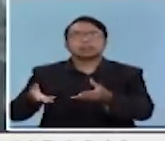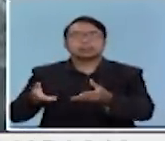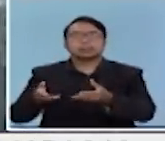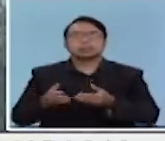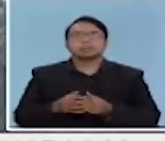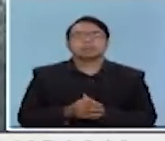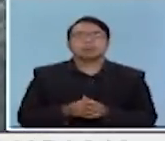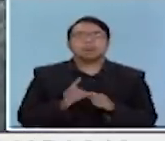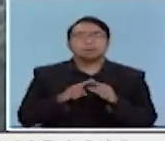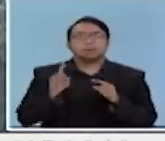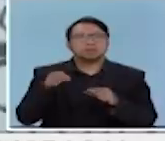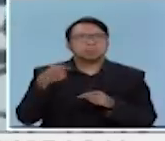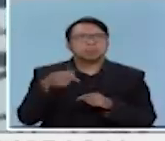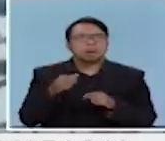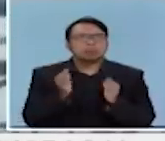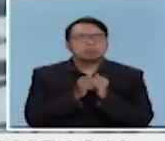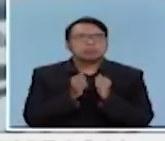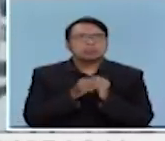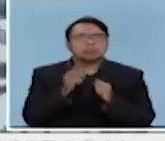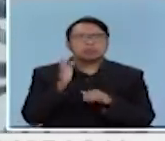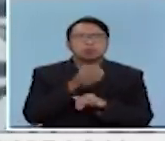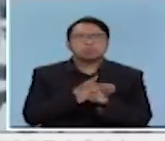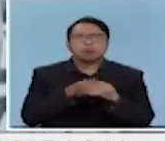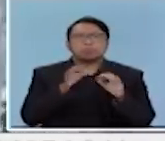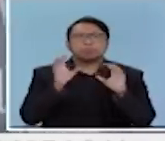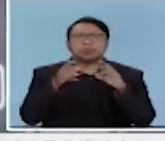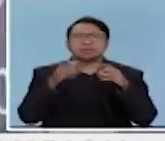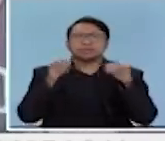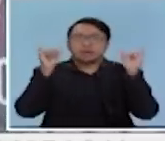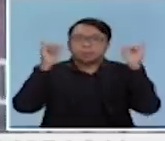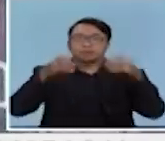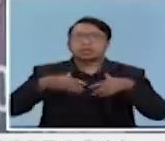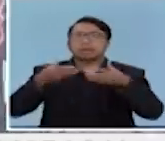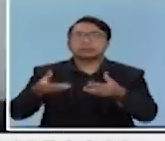Namun hingga batas waktu perjanjian hari kurban, paket tersebut tak kunjung terrealisasi.